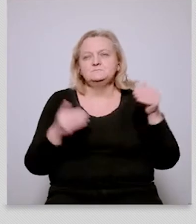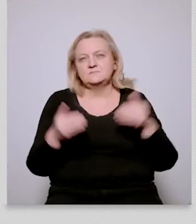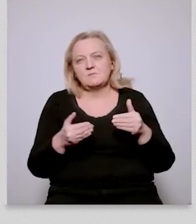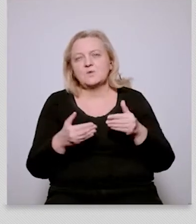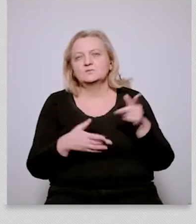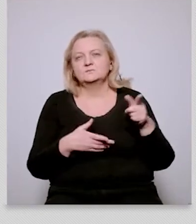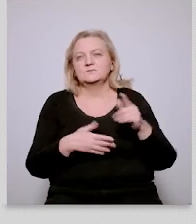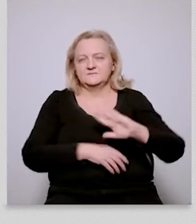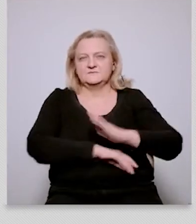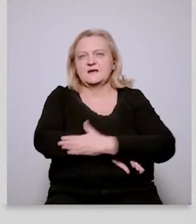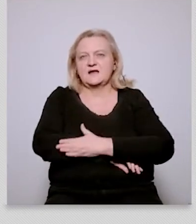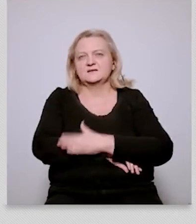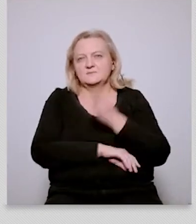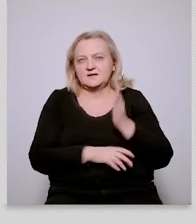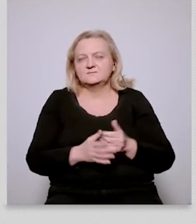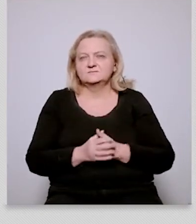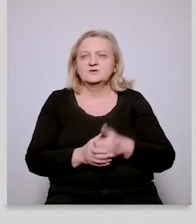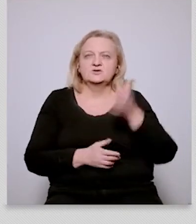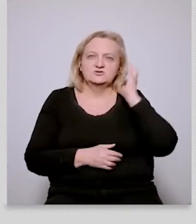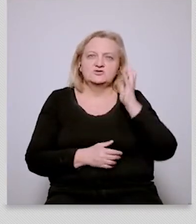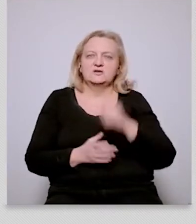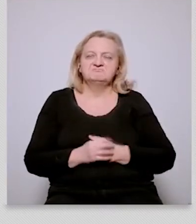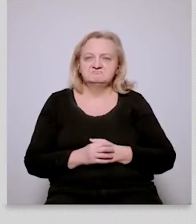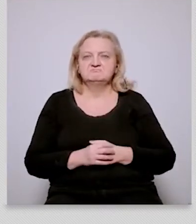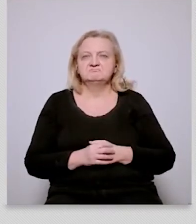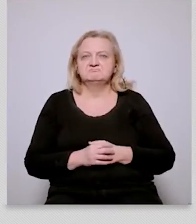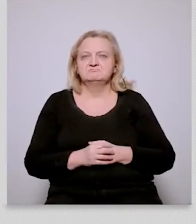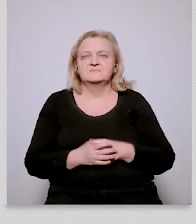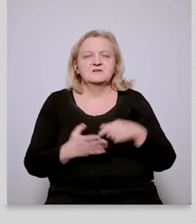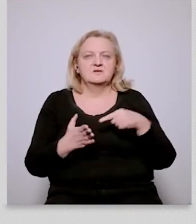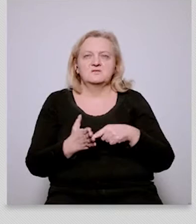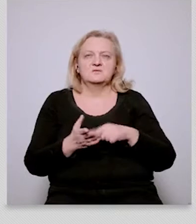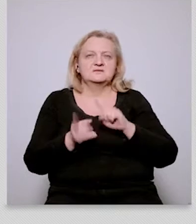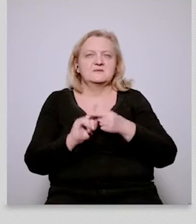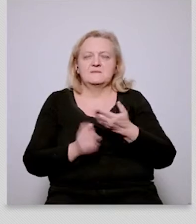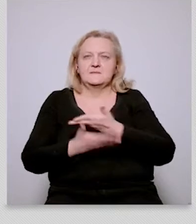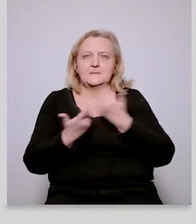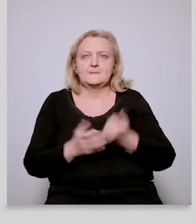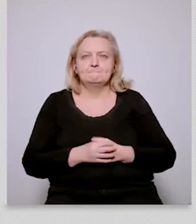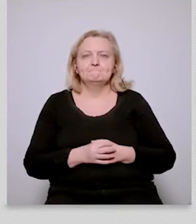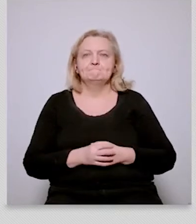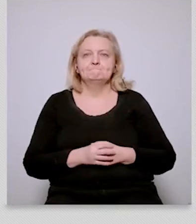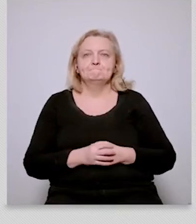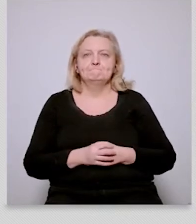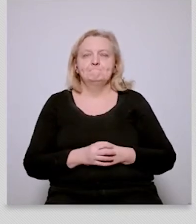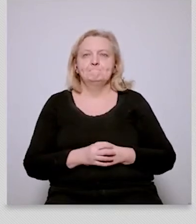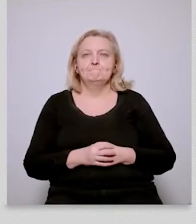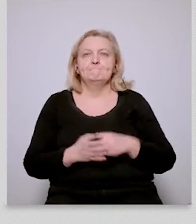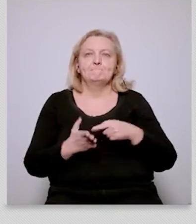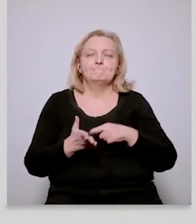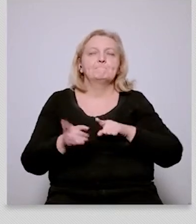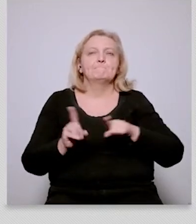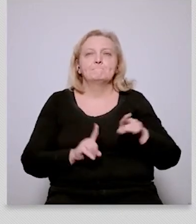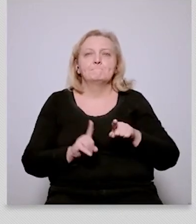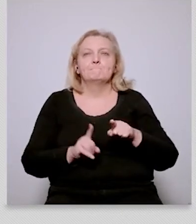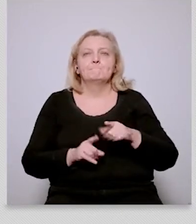liczyć na wsparcie Czechów tutaj nie będzie żadnej zmiany to znaczy mamy